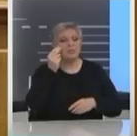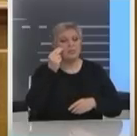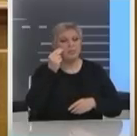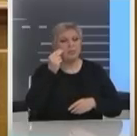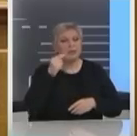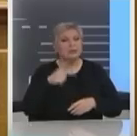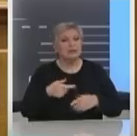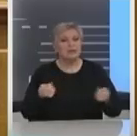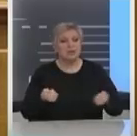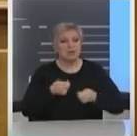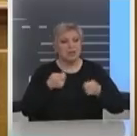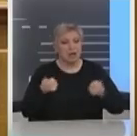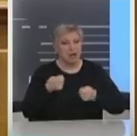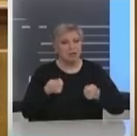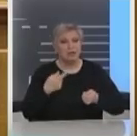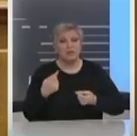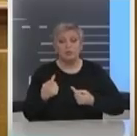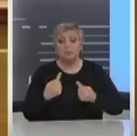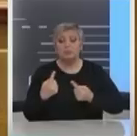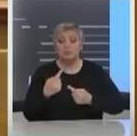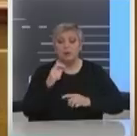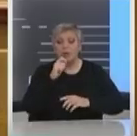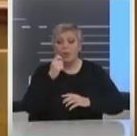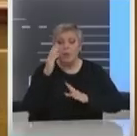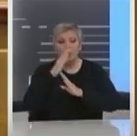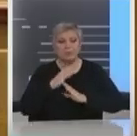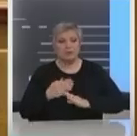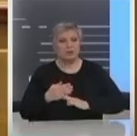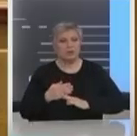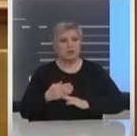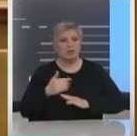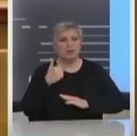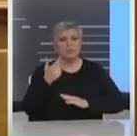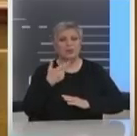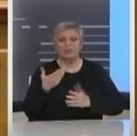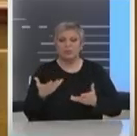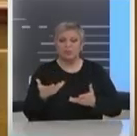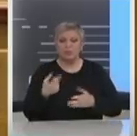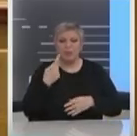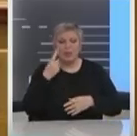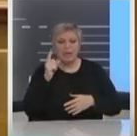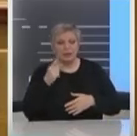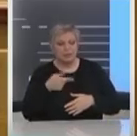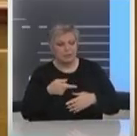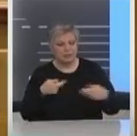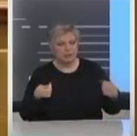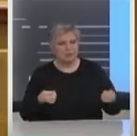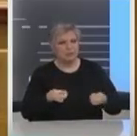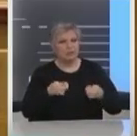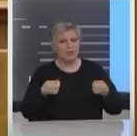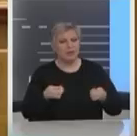διπλωματίας. Μια επιλογή που επιτείνει το αίσθημα ανασφάλειας για τους χειρισμούς σας. Η Νέα